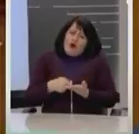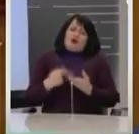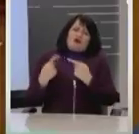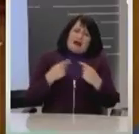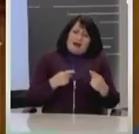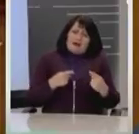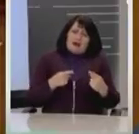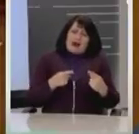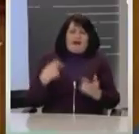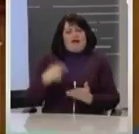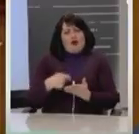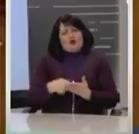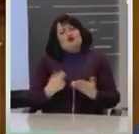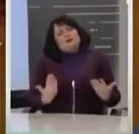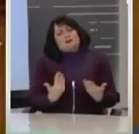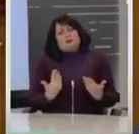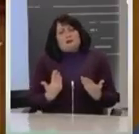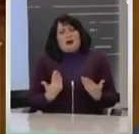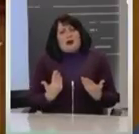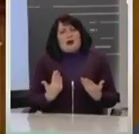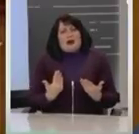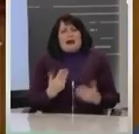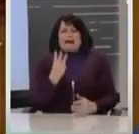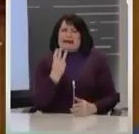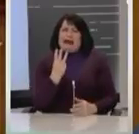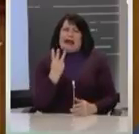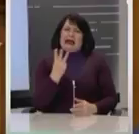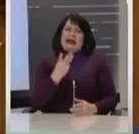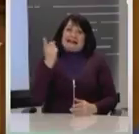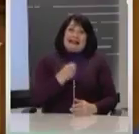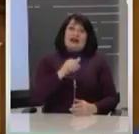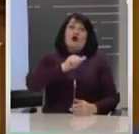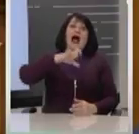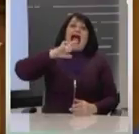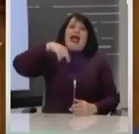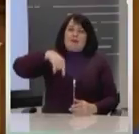σε ό,τι αφορά τη φορολογία, κοντά στο 3% του ΑΕΠ,